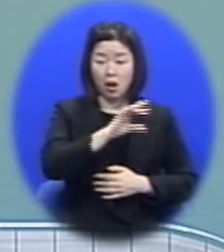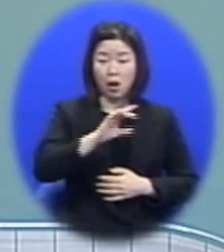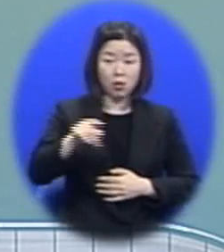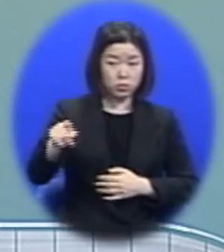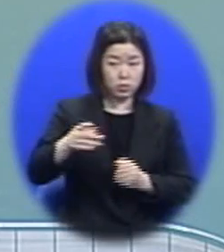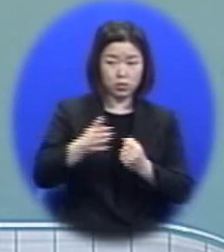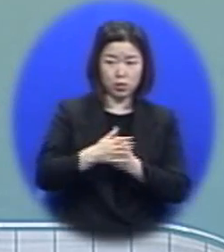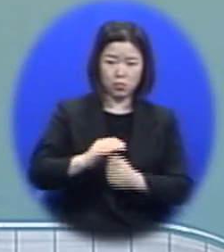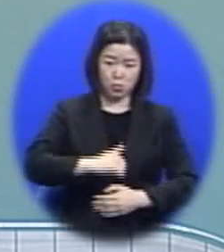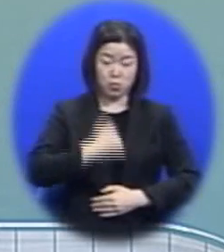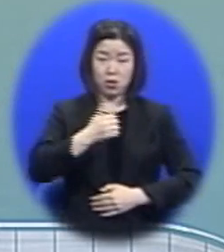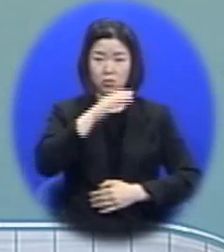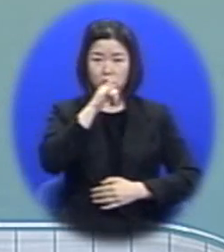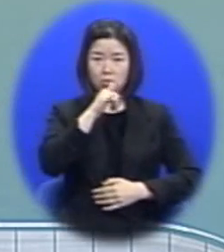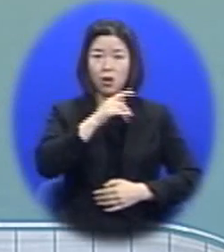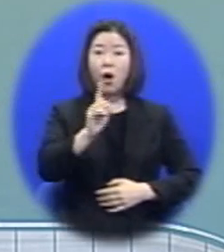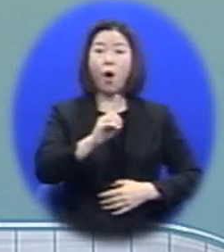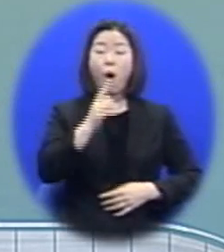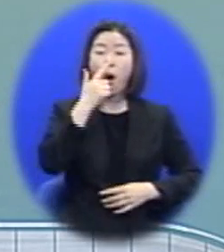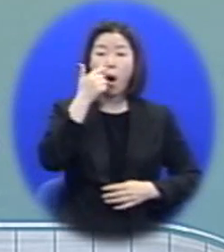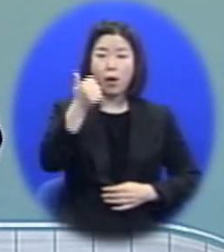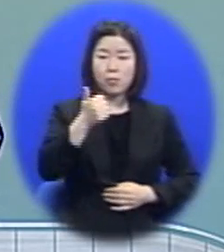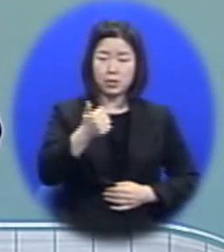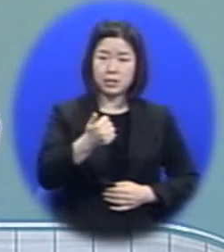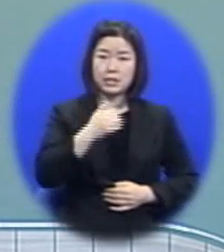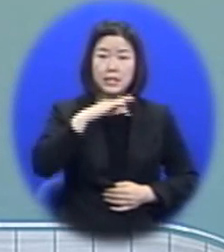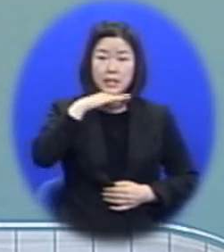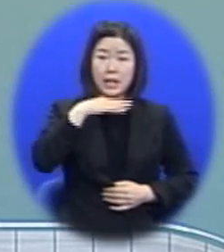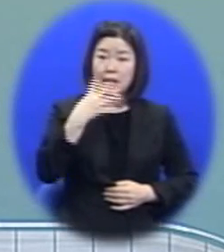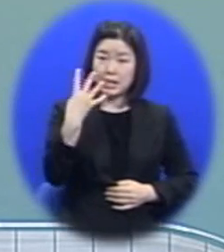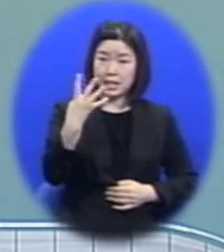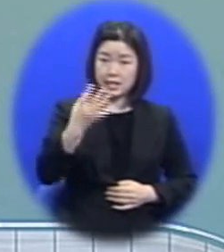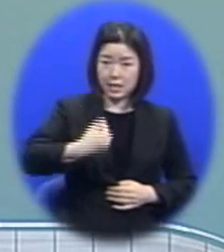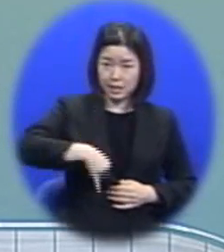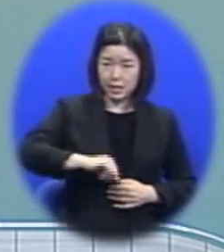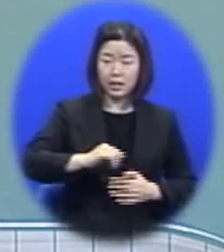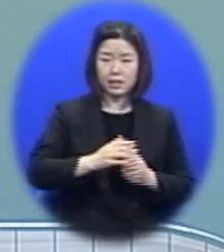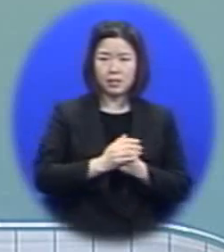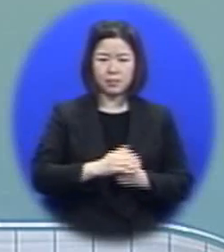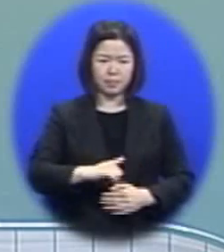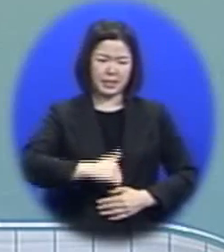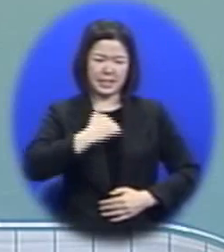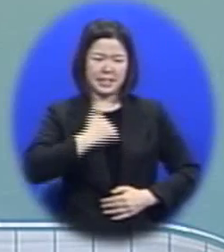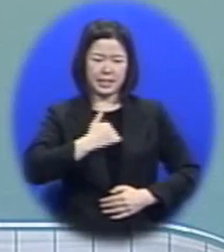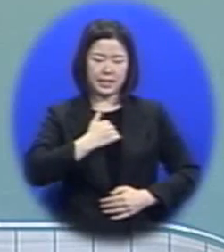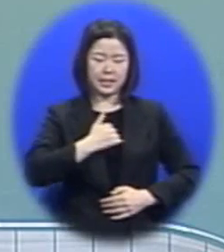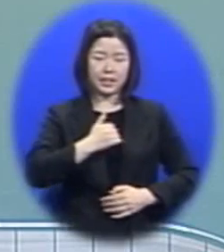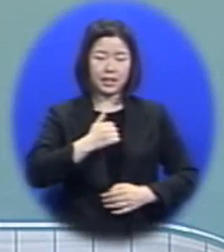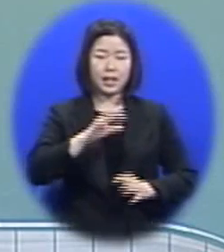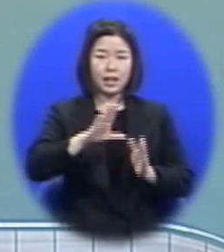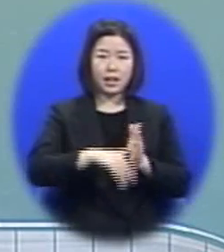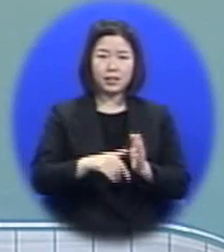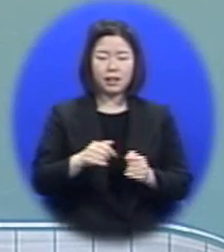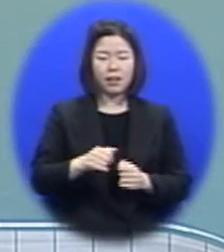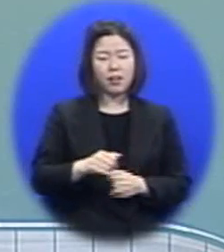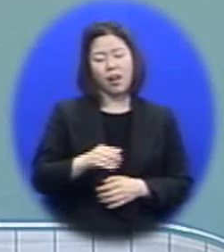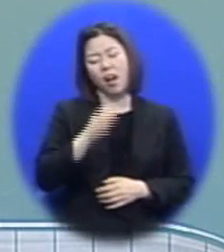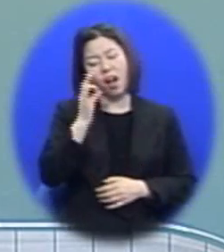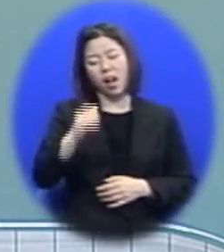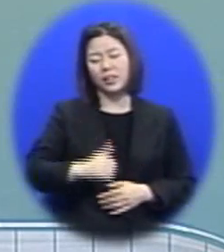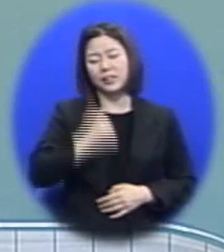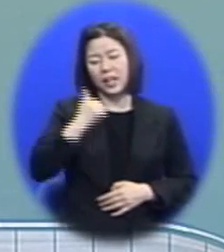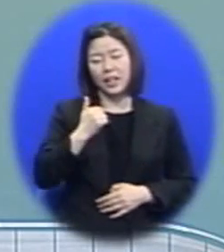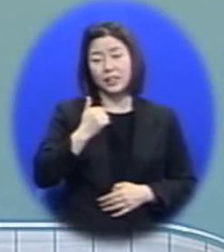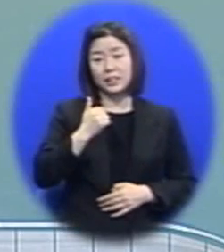합니다 어떤 아버지가 네살 된 딸이 짜증을 내면서 아 짜증나 그러면서